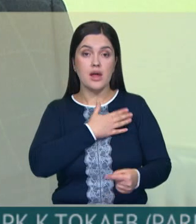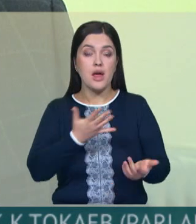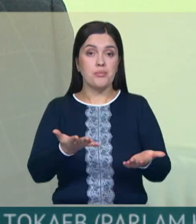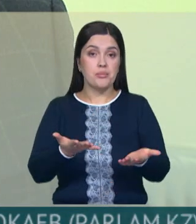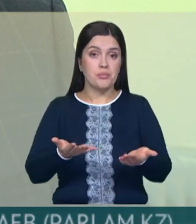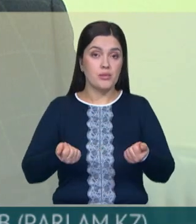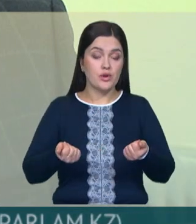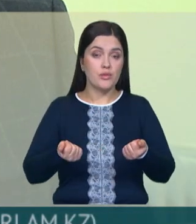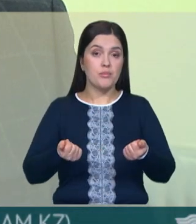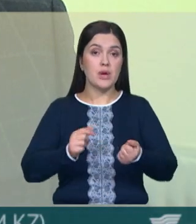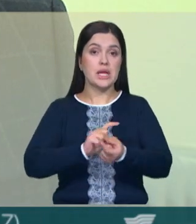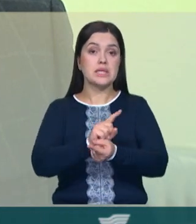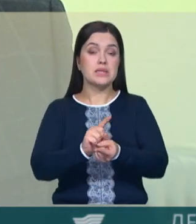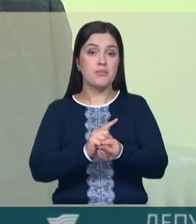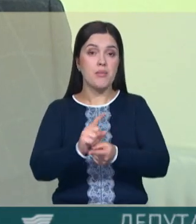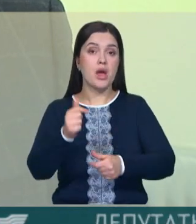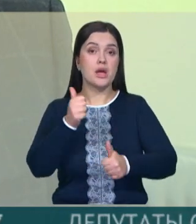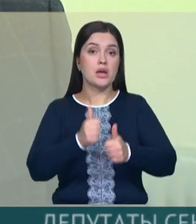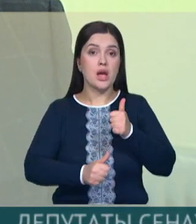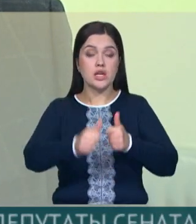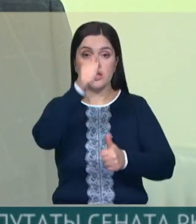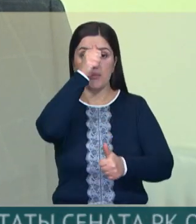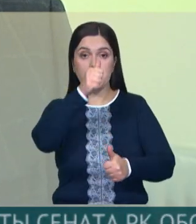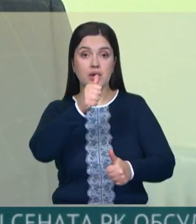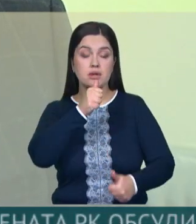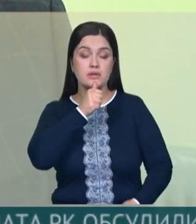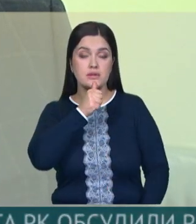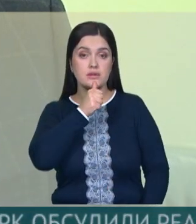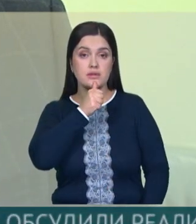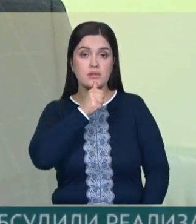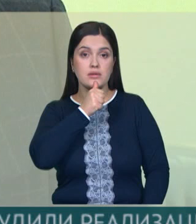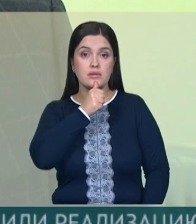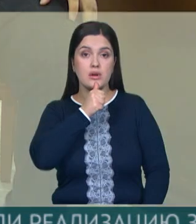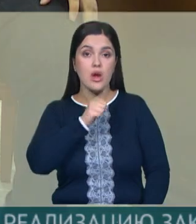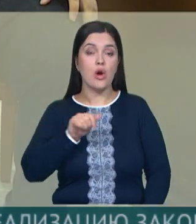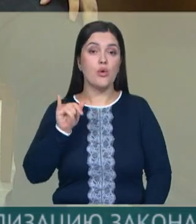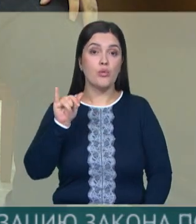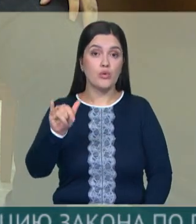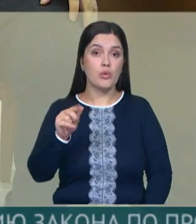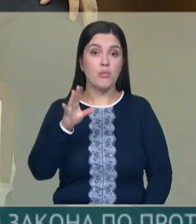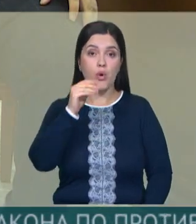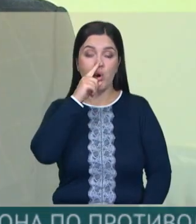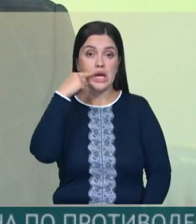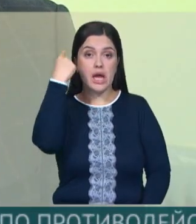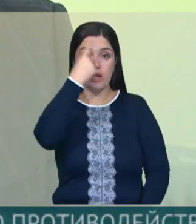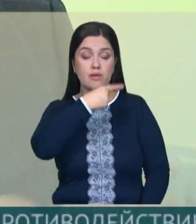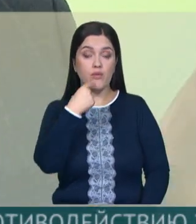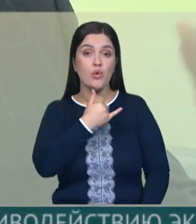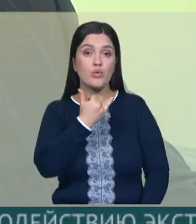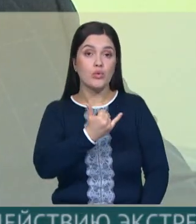берем изменения ежемесячные, а у них по годовому. Наш